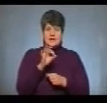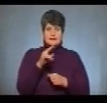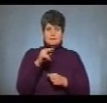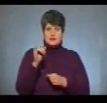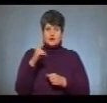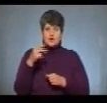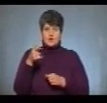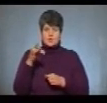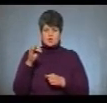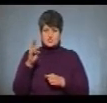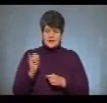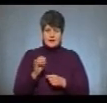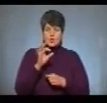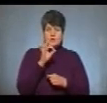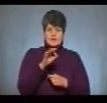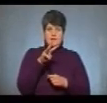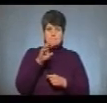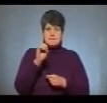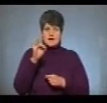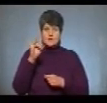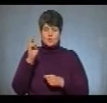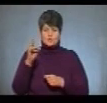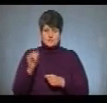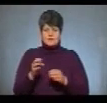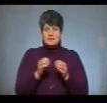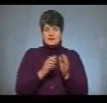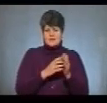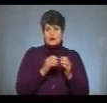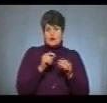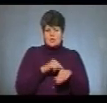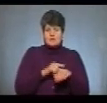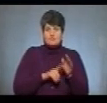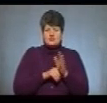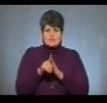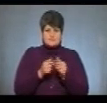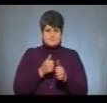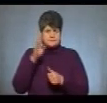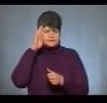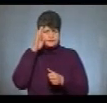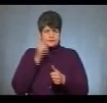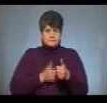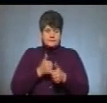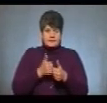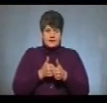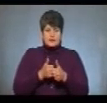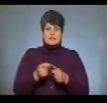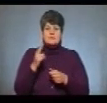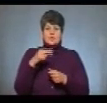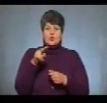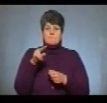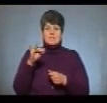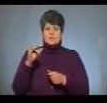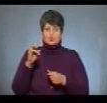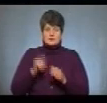Меркушина. О 12-й годині розпочалась гонка-спринт на дистанції 10 кілометрів серед чоловіків. Біатлоніст з Тернопільщини Дмитро